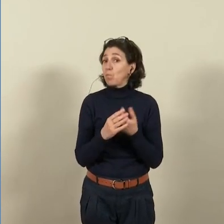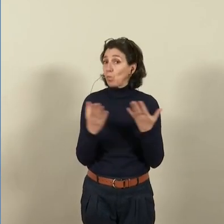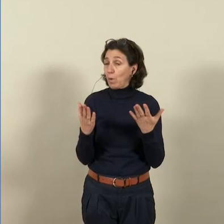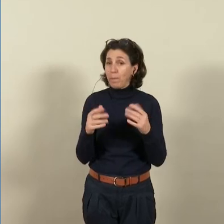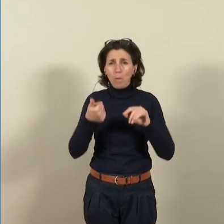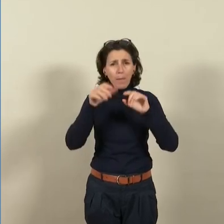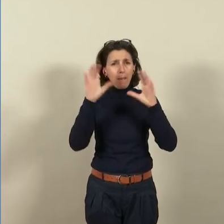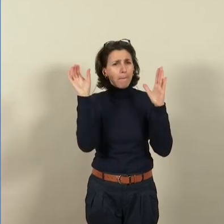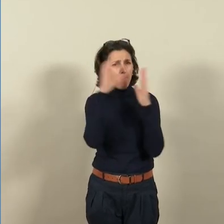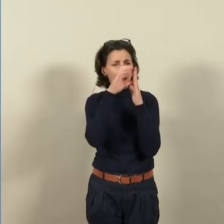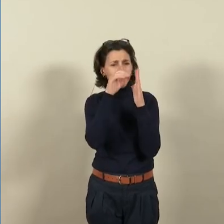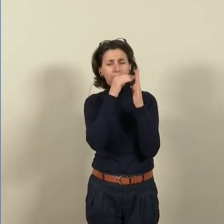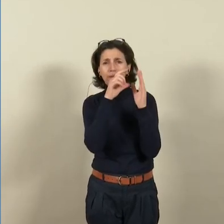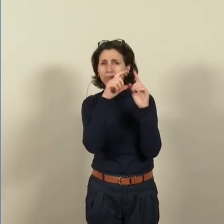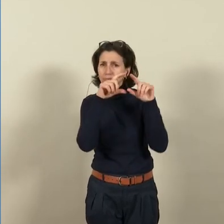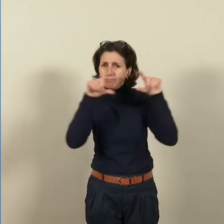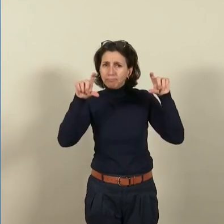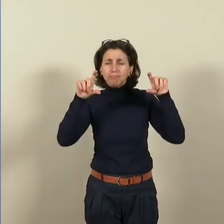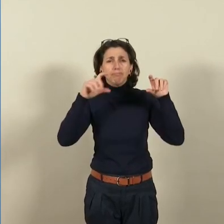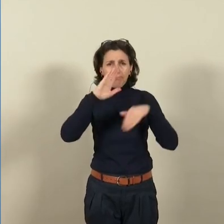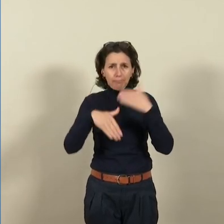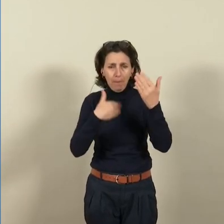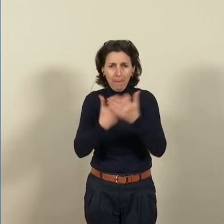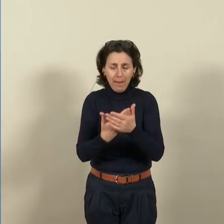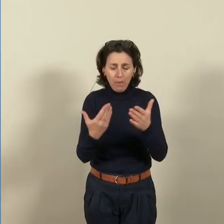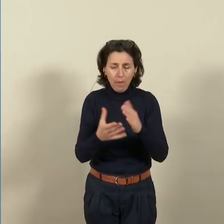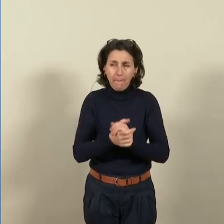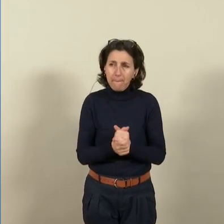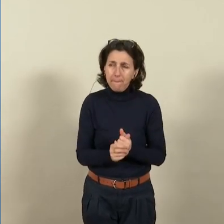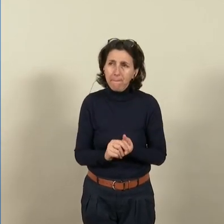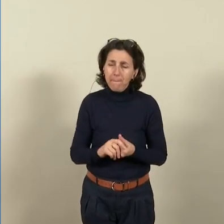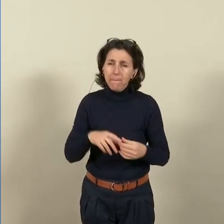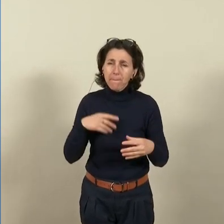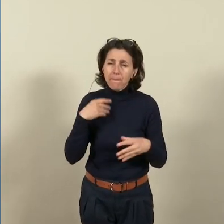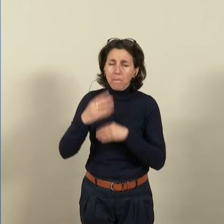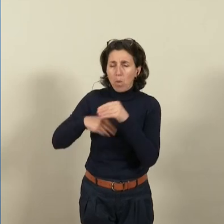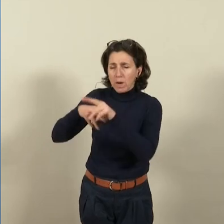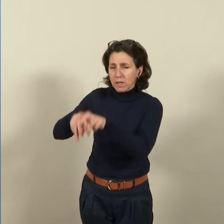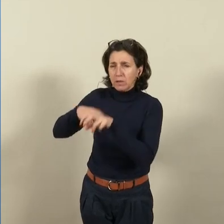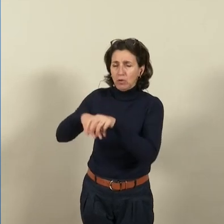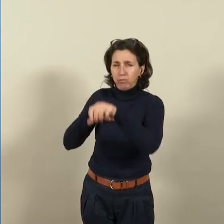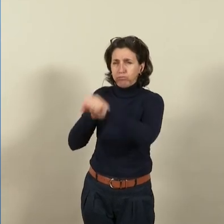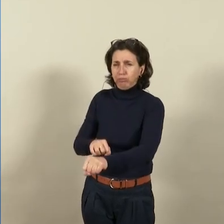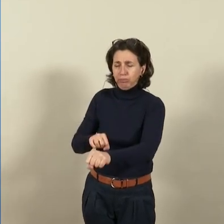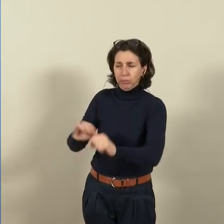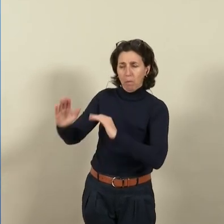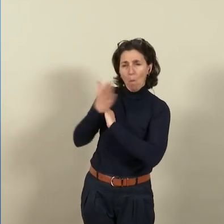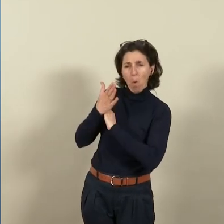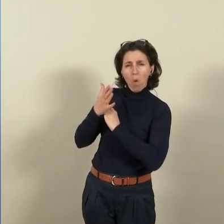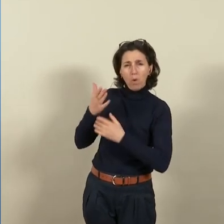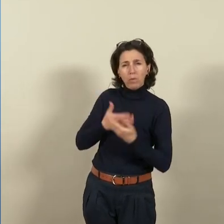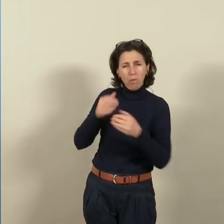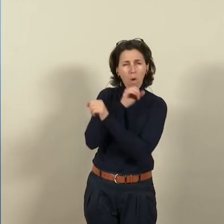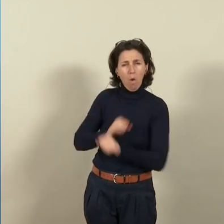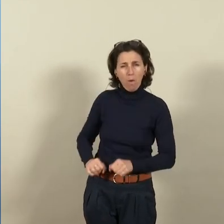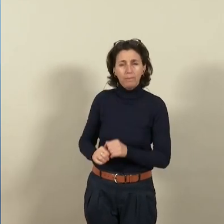tout premier paragraphe par la mobilisation du monde agricole met en lumière un scandale d'un côté de plus en plus de paysannes